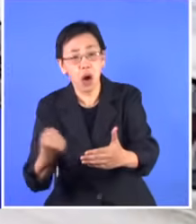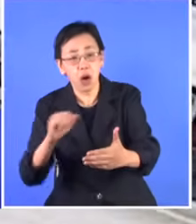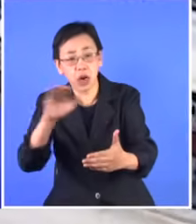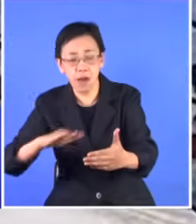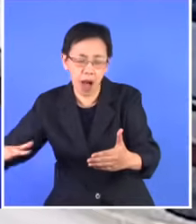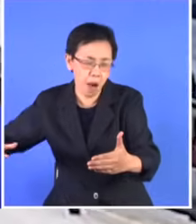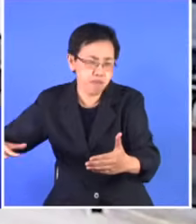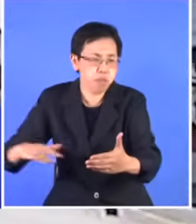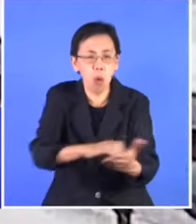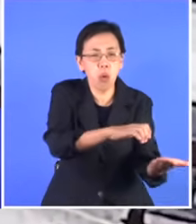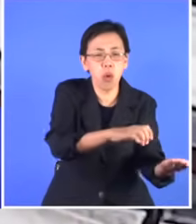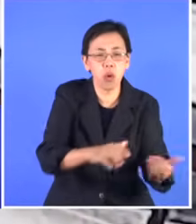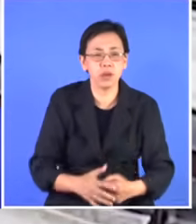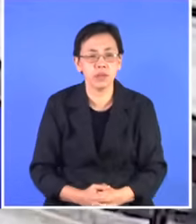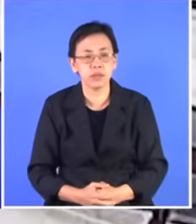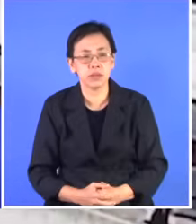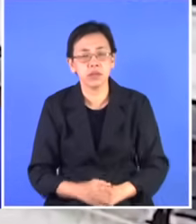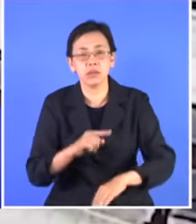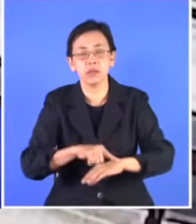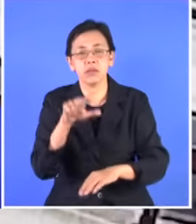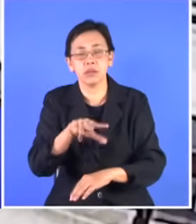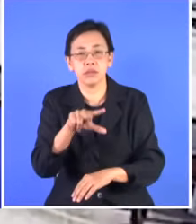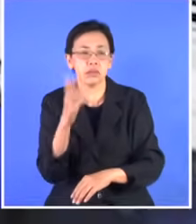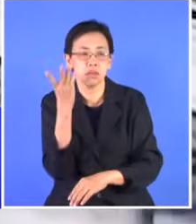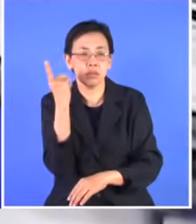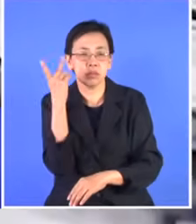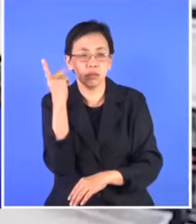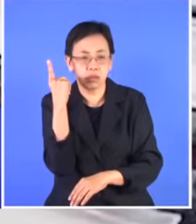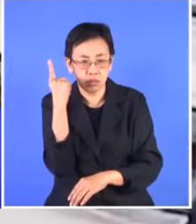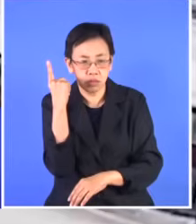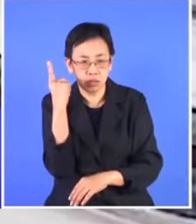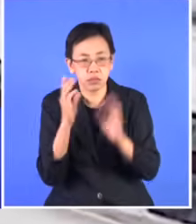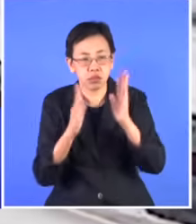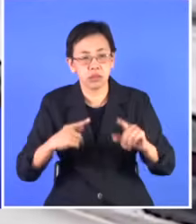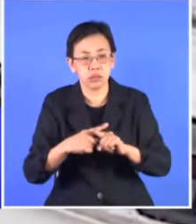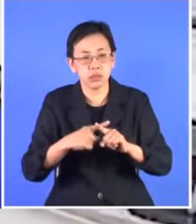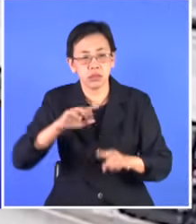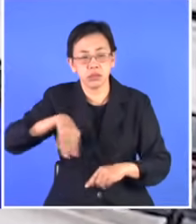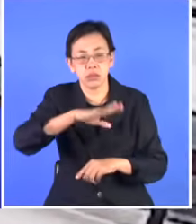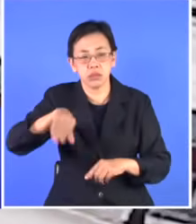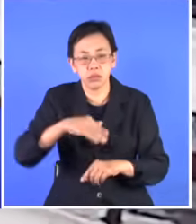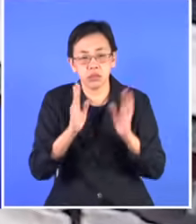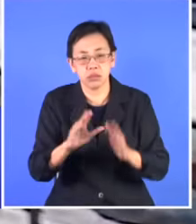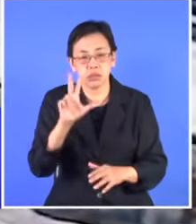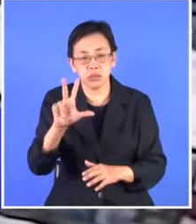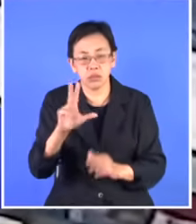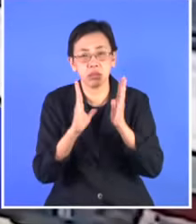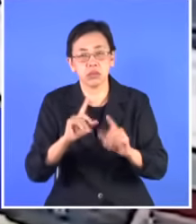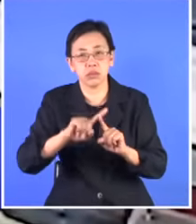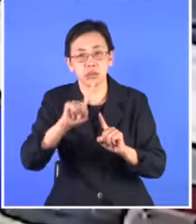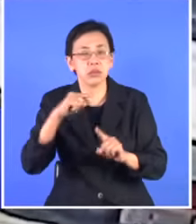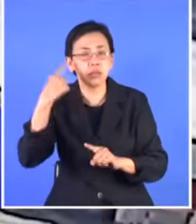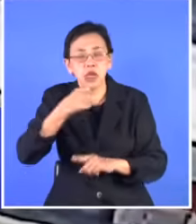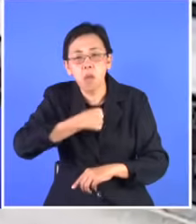ๆเลยนี่นะครับเหตุการณ์เกิดขึ้นตอน 15:00นของเมื่อวานนี้มีผู้ได้รับบาดเจ็บจากเหตุการณ์นี้ได้ส 3คนคนแรกเป็นหญิงสูง